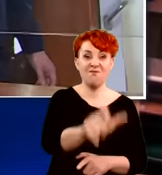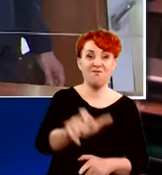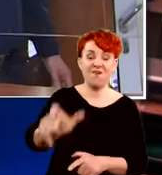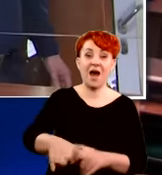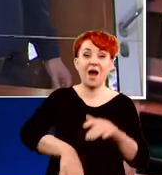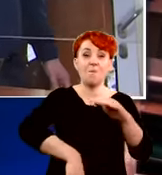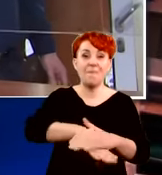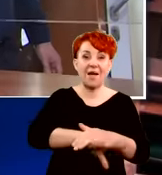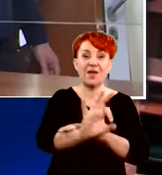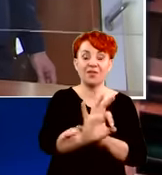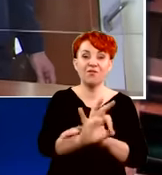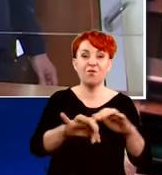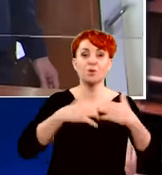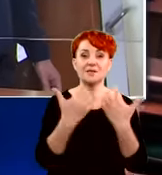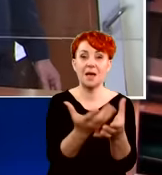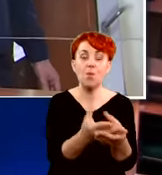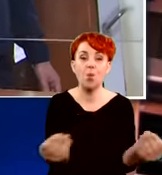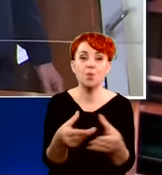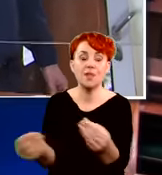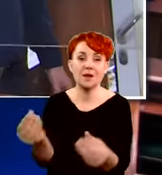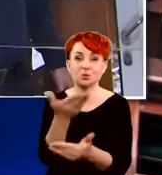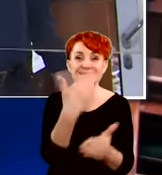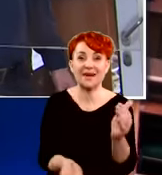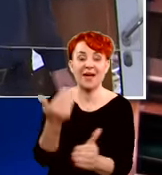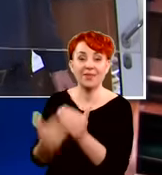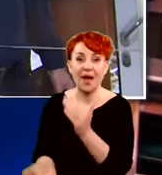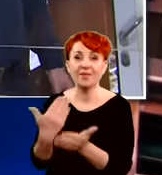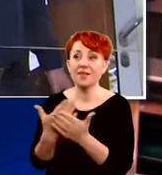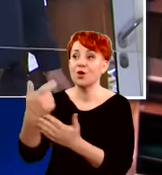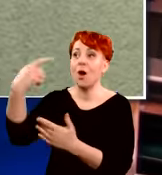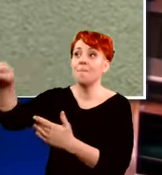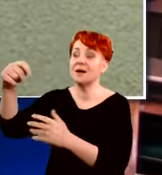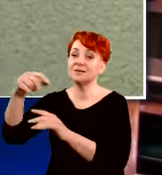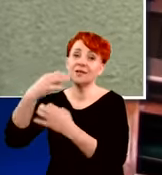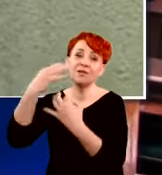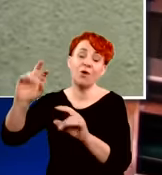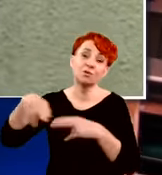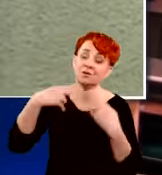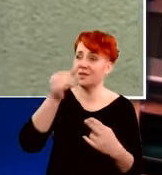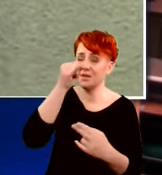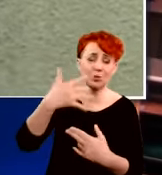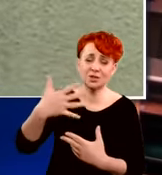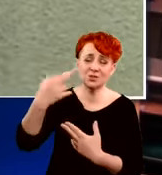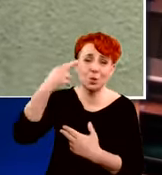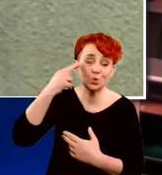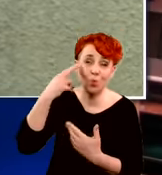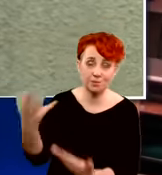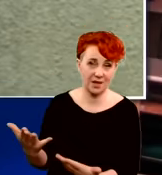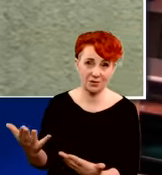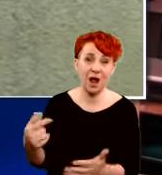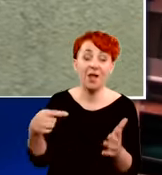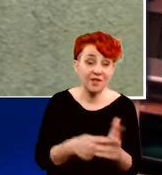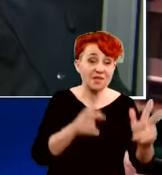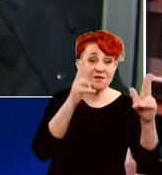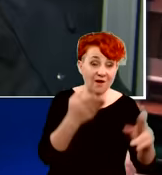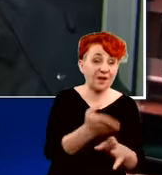mandaty poselskie. I tutaj ułaskawienie pana prezydenta nie może znieść tego faktu. Ten fakt zaistniał i